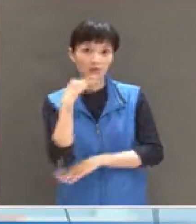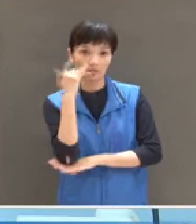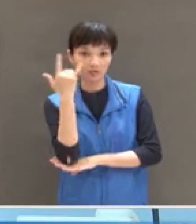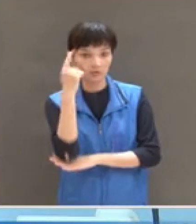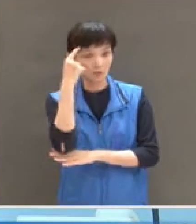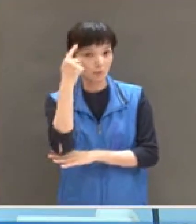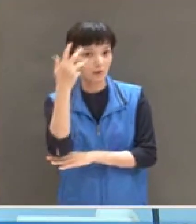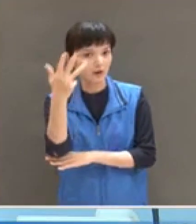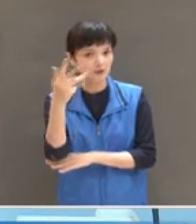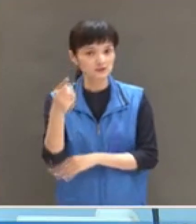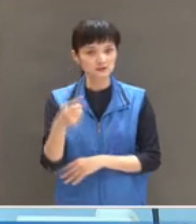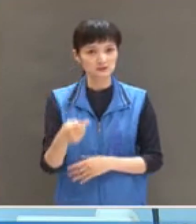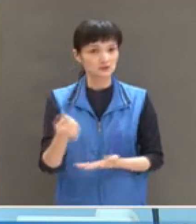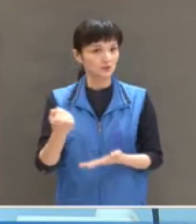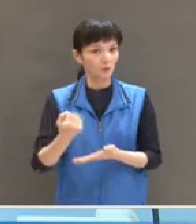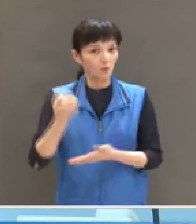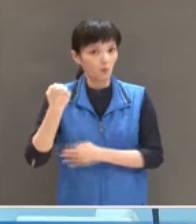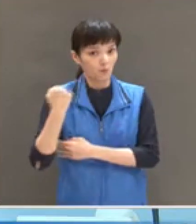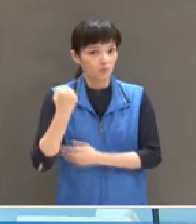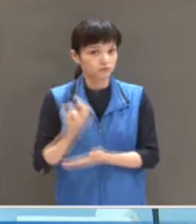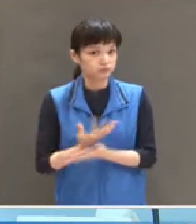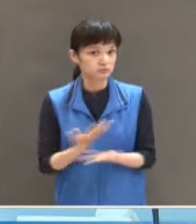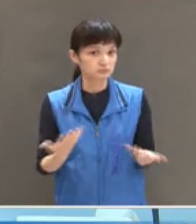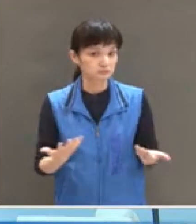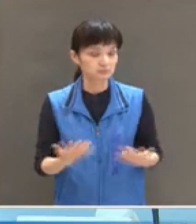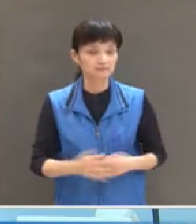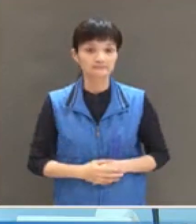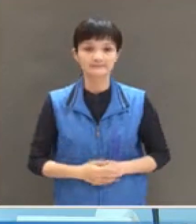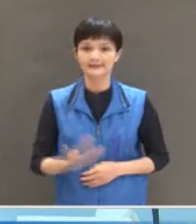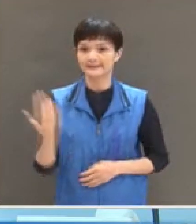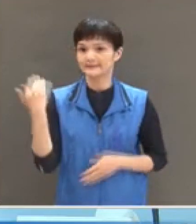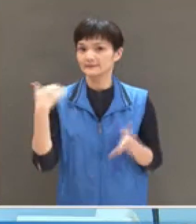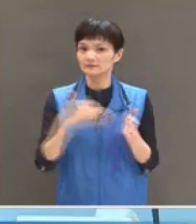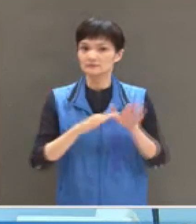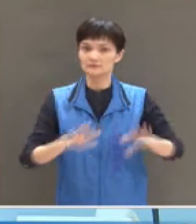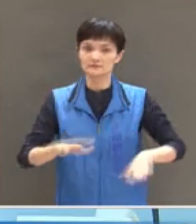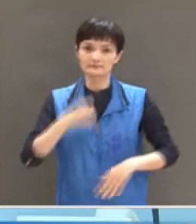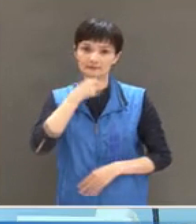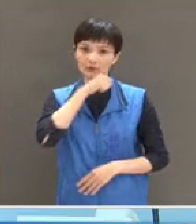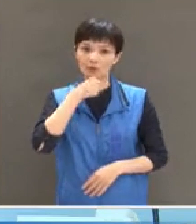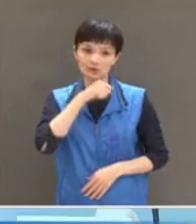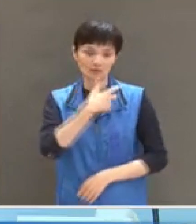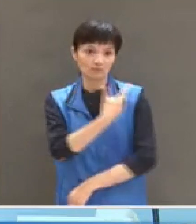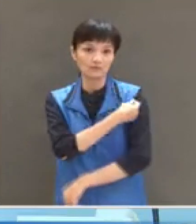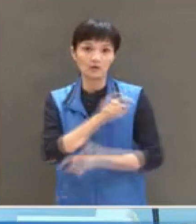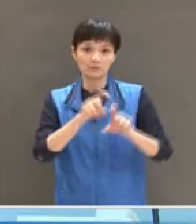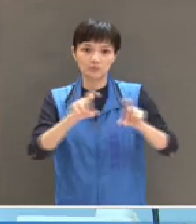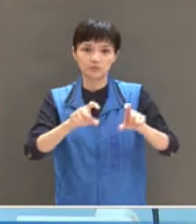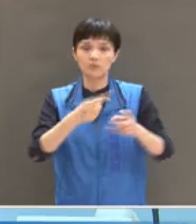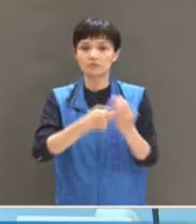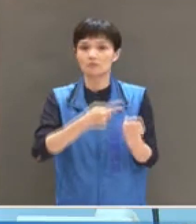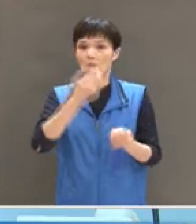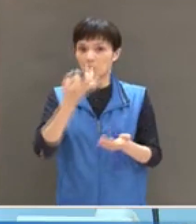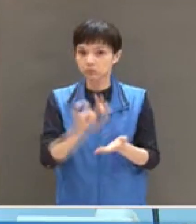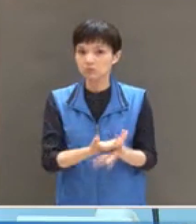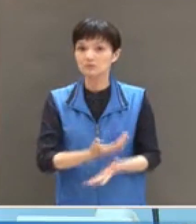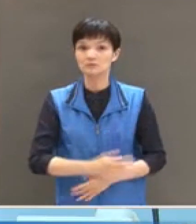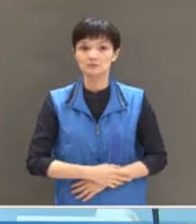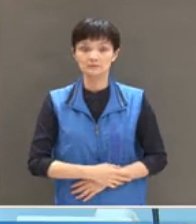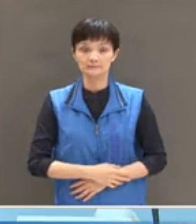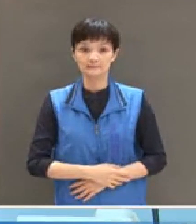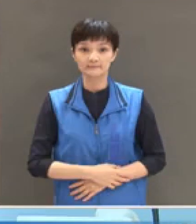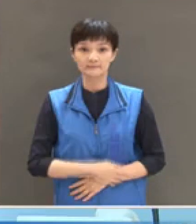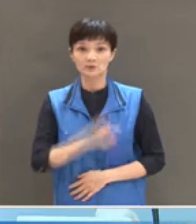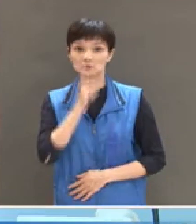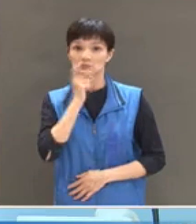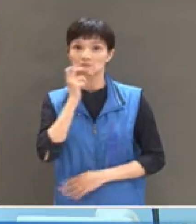前到现在，台湾的疫苗就是不够嘛，中央的疫苗准备就